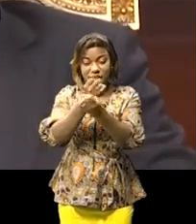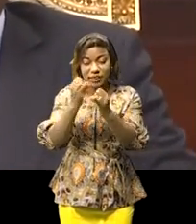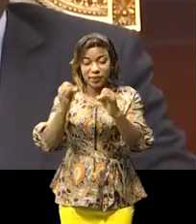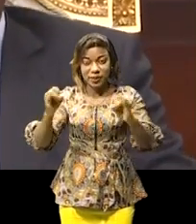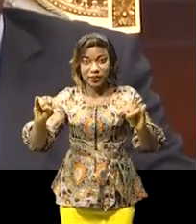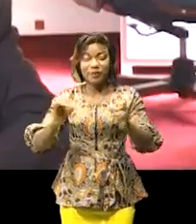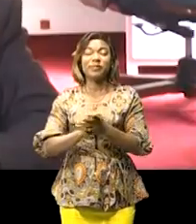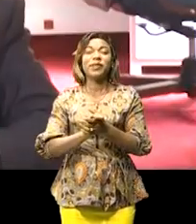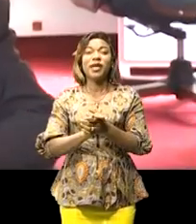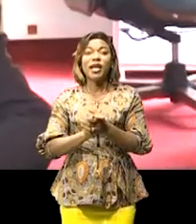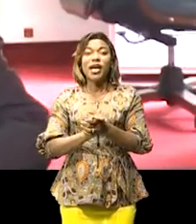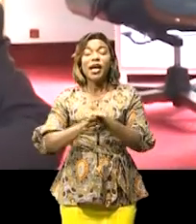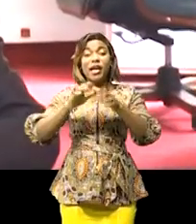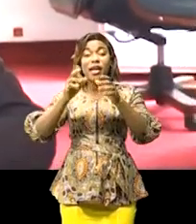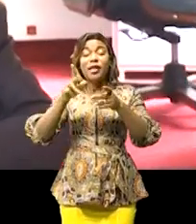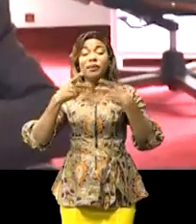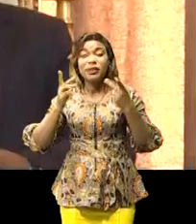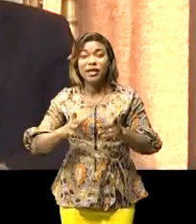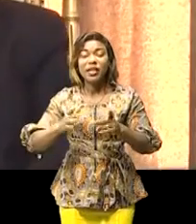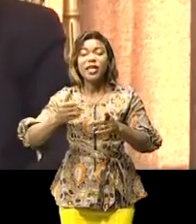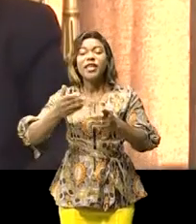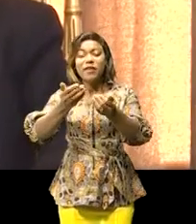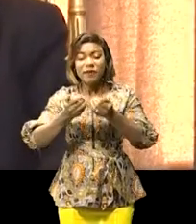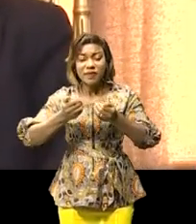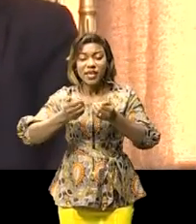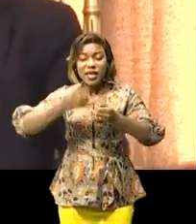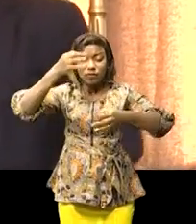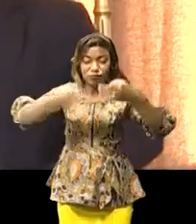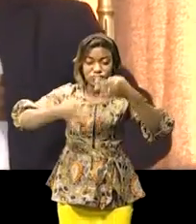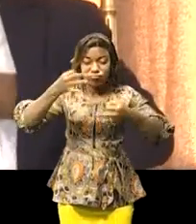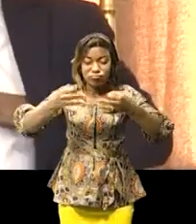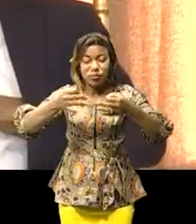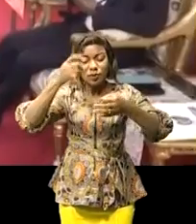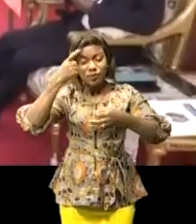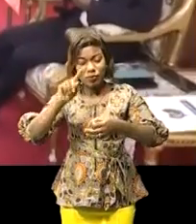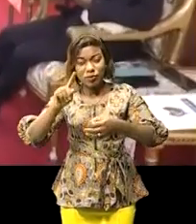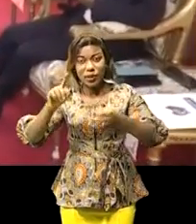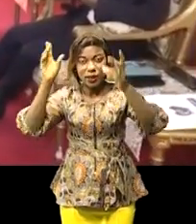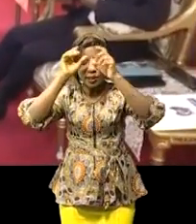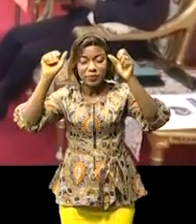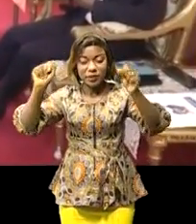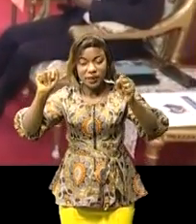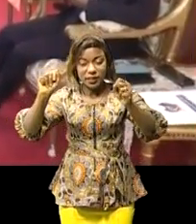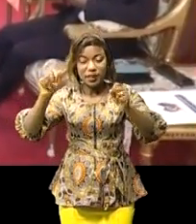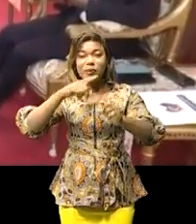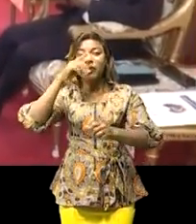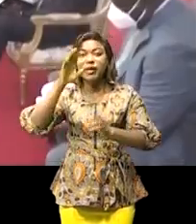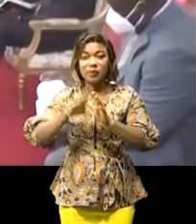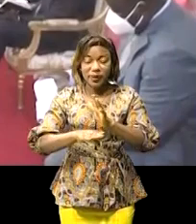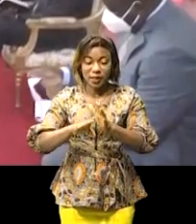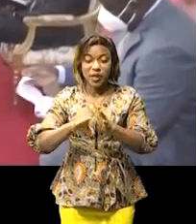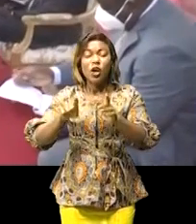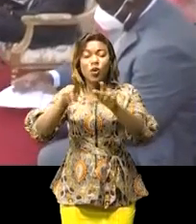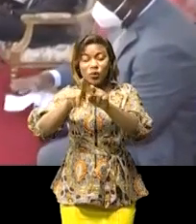Les confessions religieuses sollicitent l'arbitrage du président de l'Assemblée nationale, Christophe Mbosso Kodiapwanga. Le vicaire général